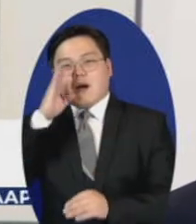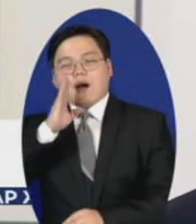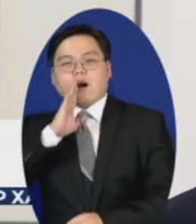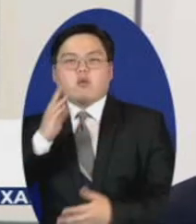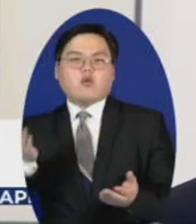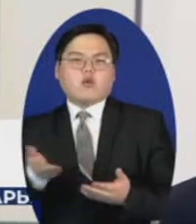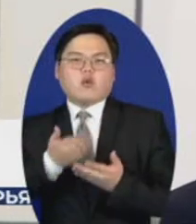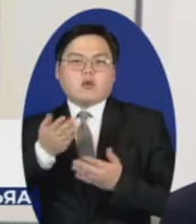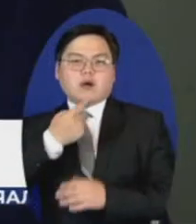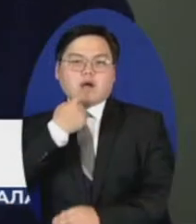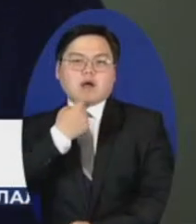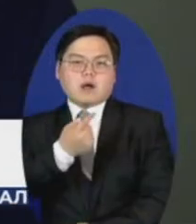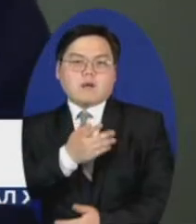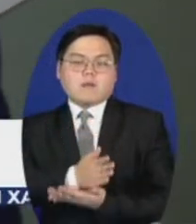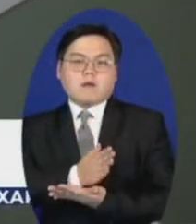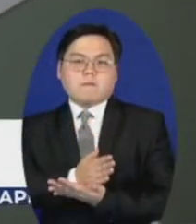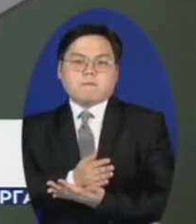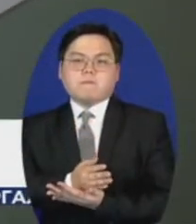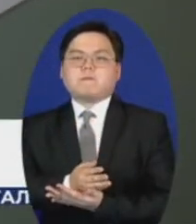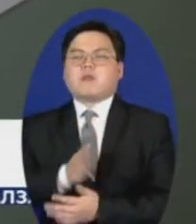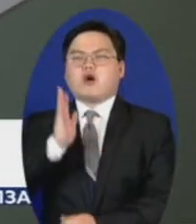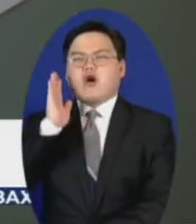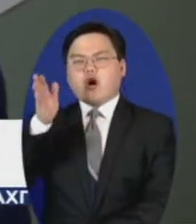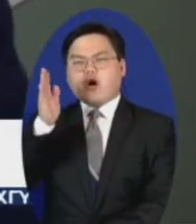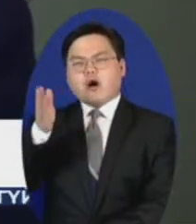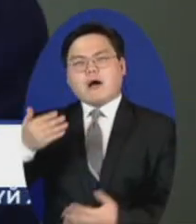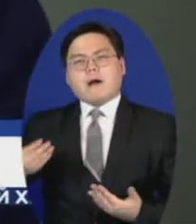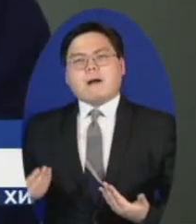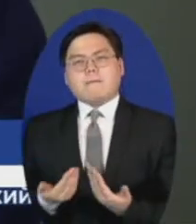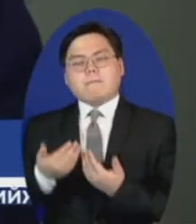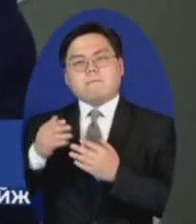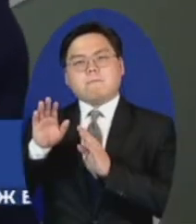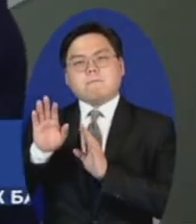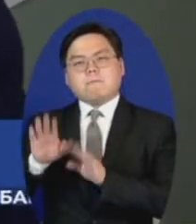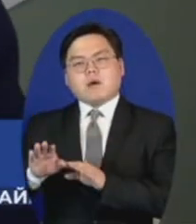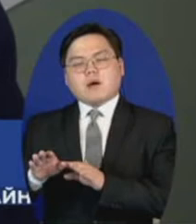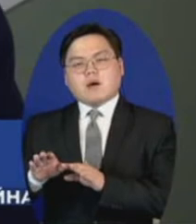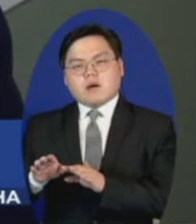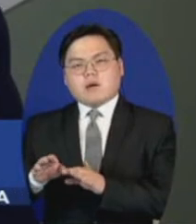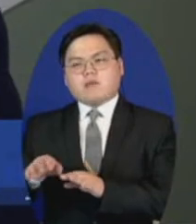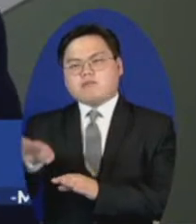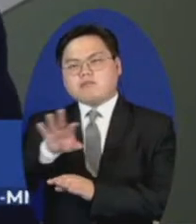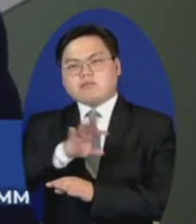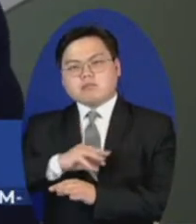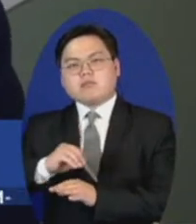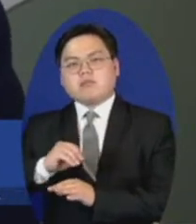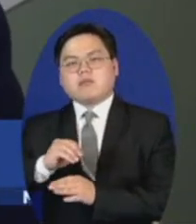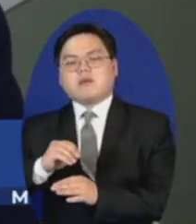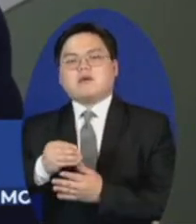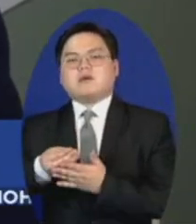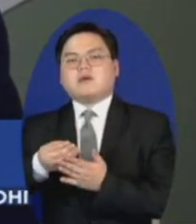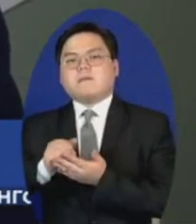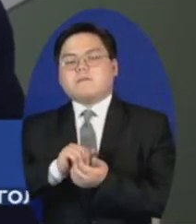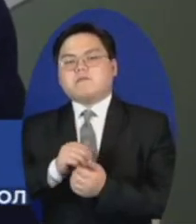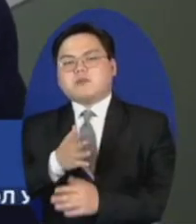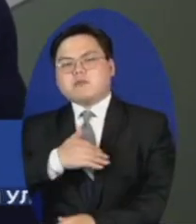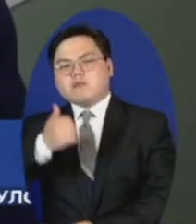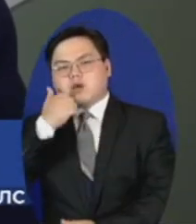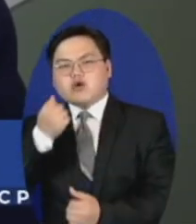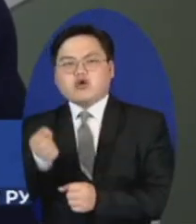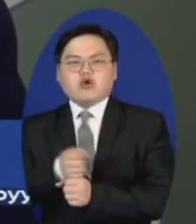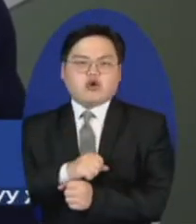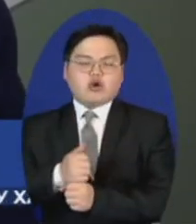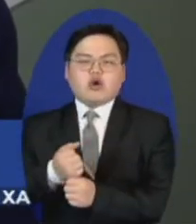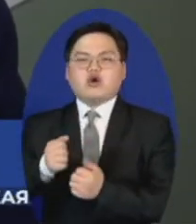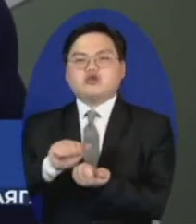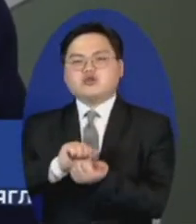байн гүгэлдэг хүнтэй би. Хэдин чанд амьдарч байгаа монголчуудын гон тогтох би тэмцээн спортын тэмцээн уралдаан олон нийтийн арга хэмжээ